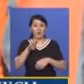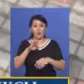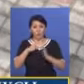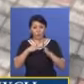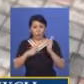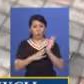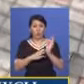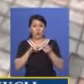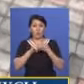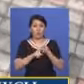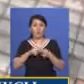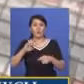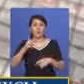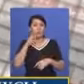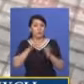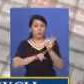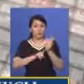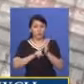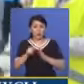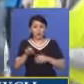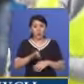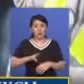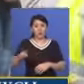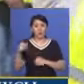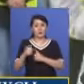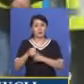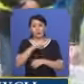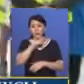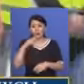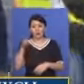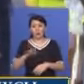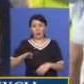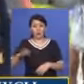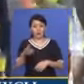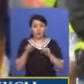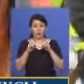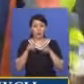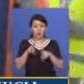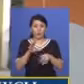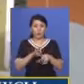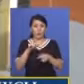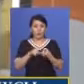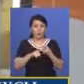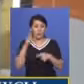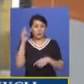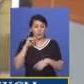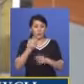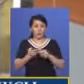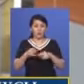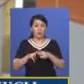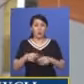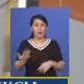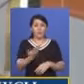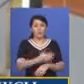COVID-19 вирусының екінші толқыны келе жатыр. Өңірімізбен көрші Ресей облыстарында қауіпті дертті жұқтырғандар қатары артуда. Сондықтан біздің